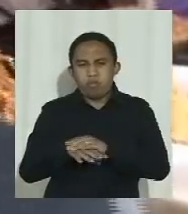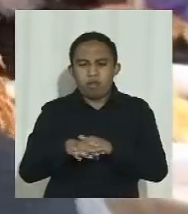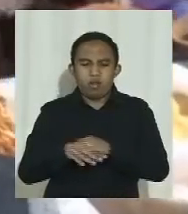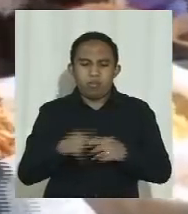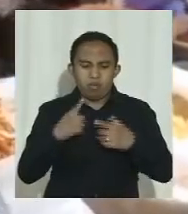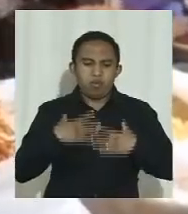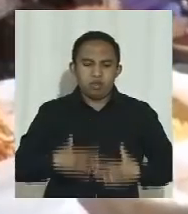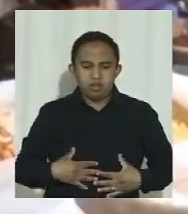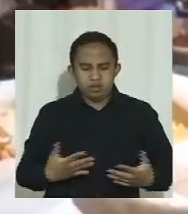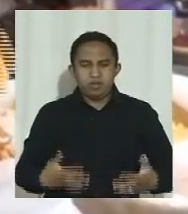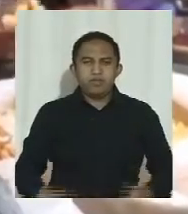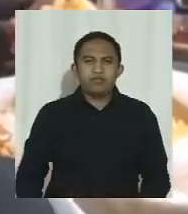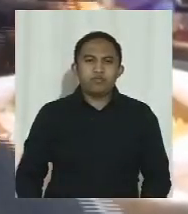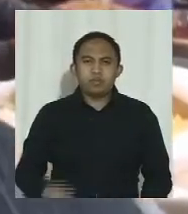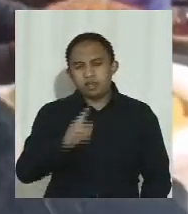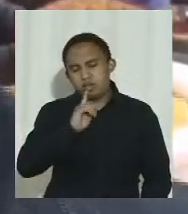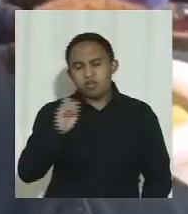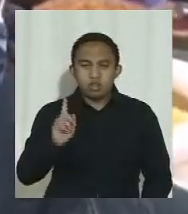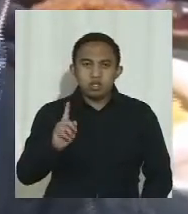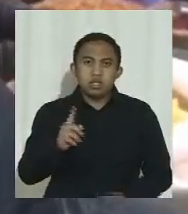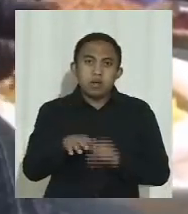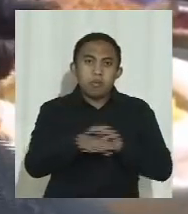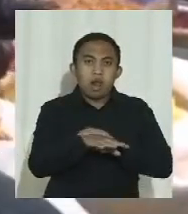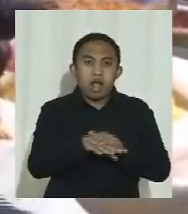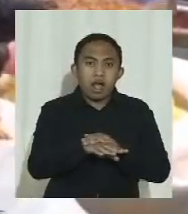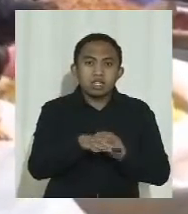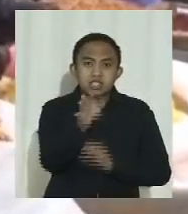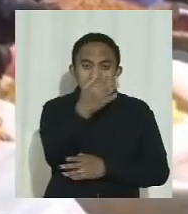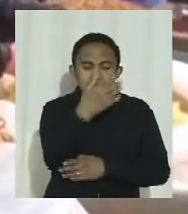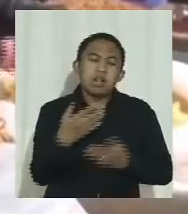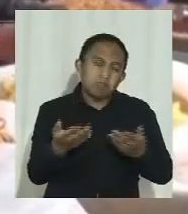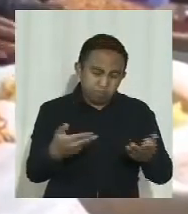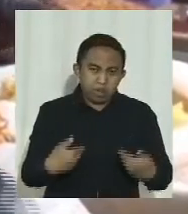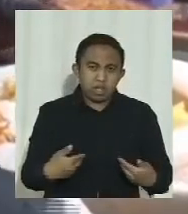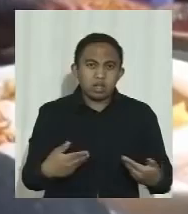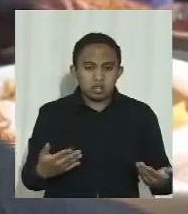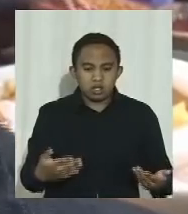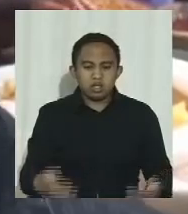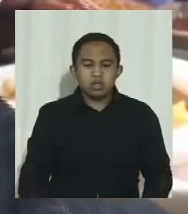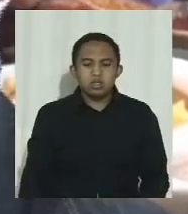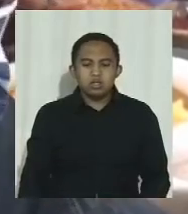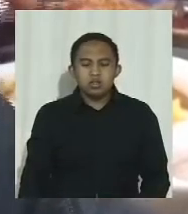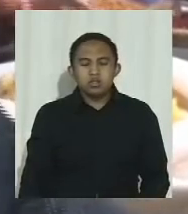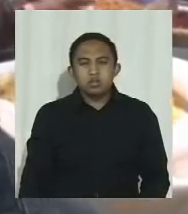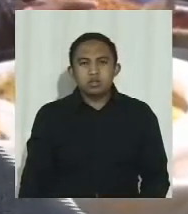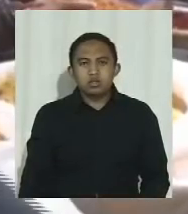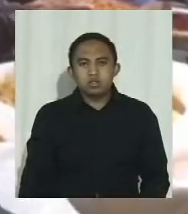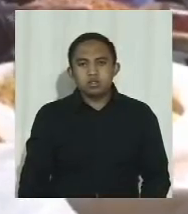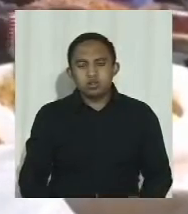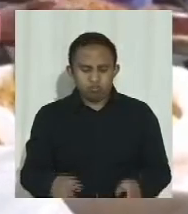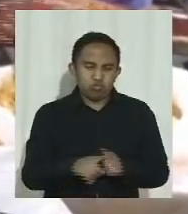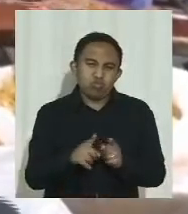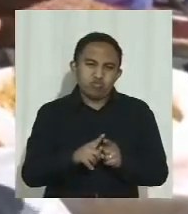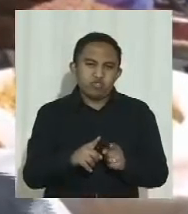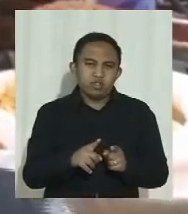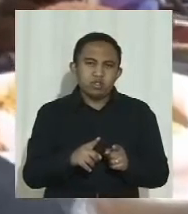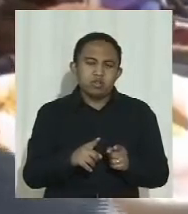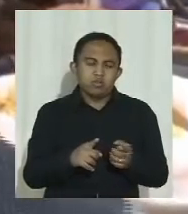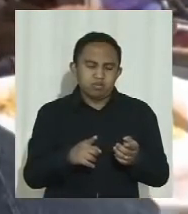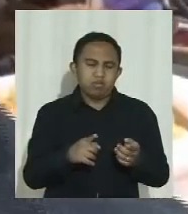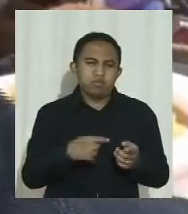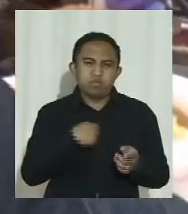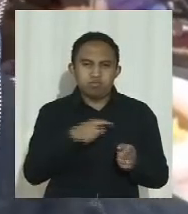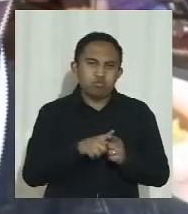Ilaina zany manangana saina malagasy satria tsika malagasy a, dia iny mariky ny fiandrianam-pirenentsika dia